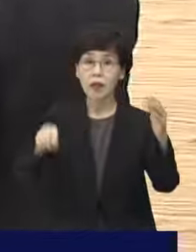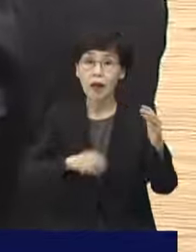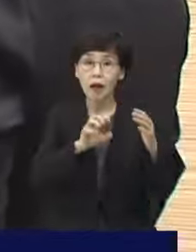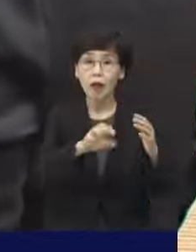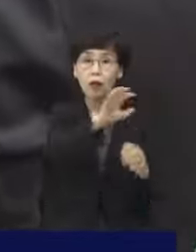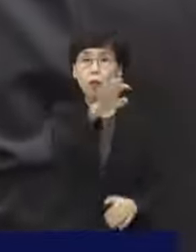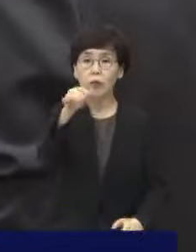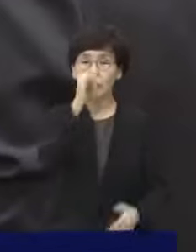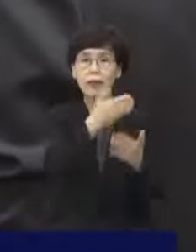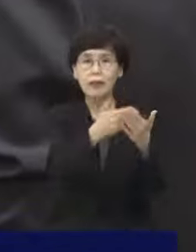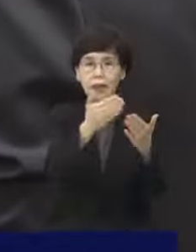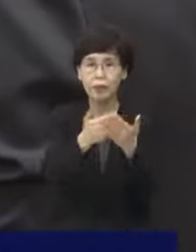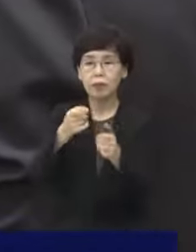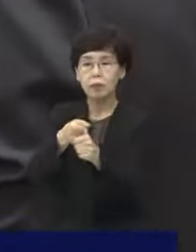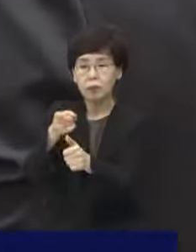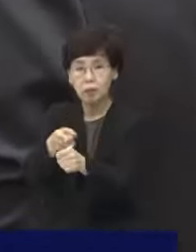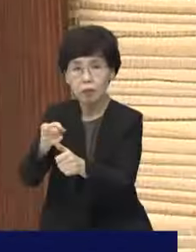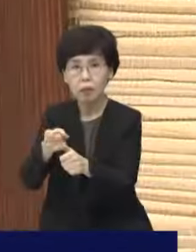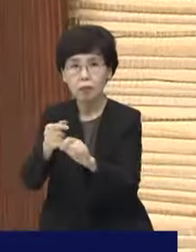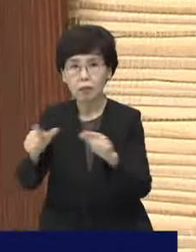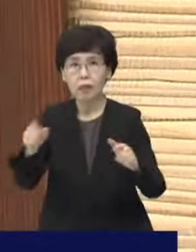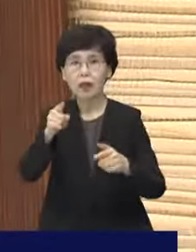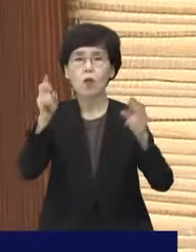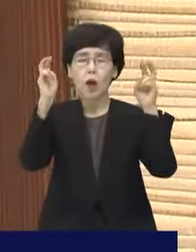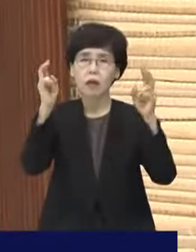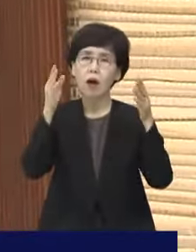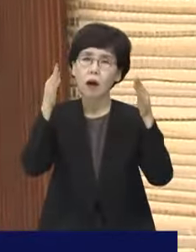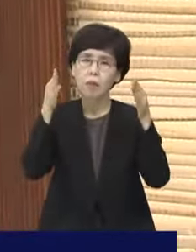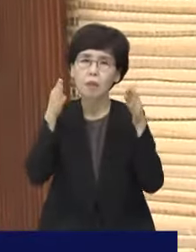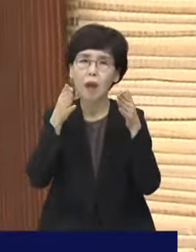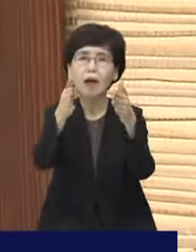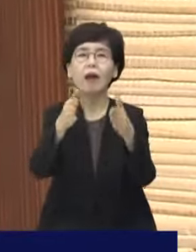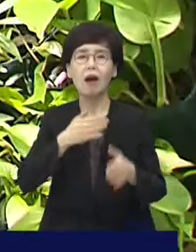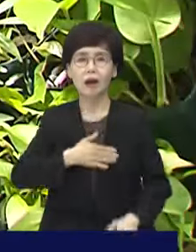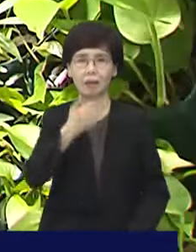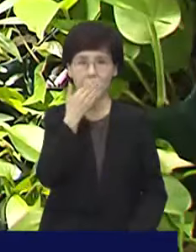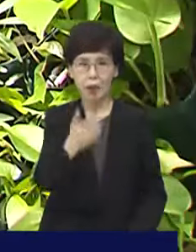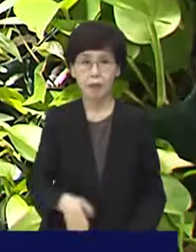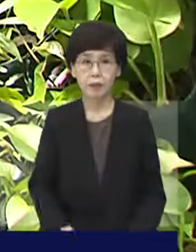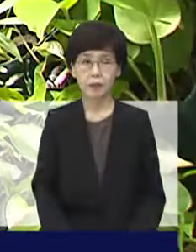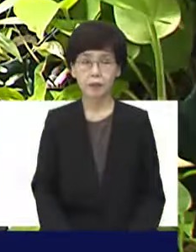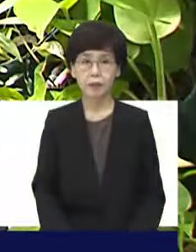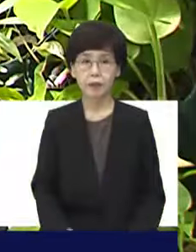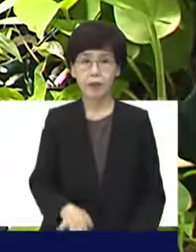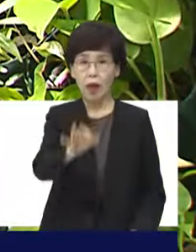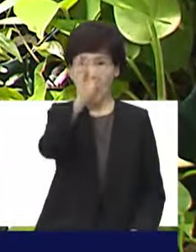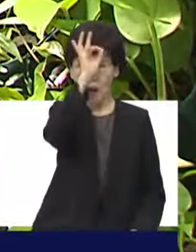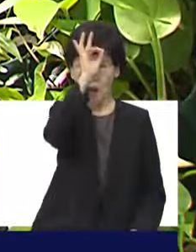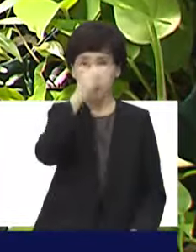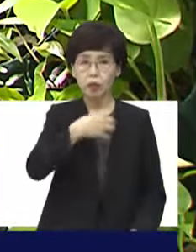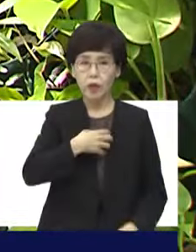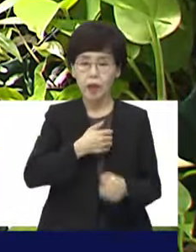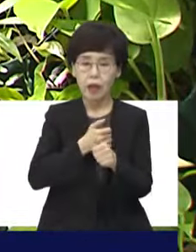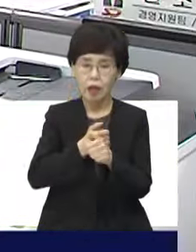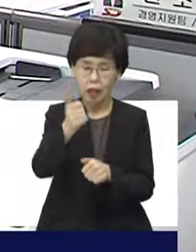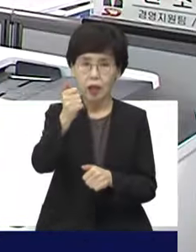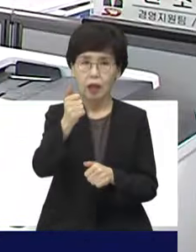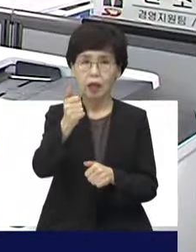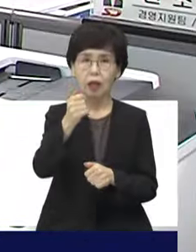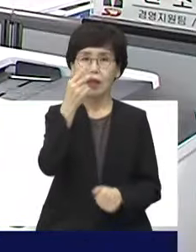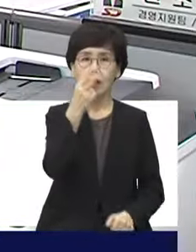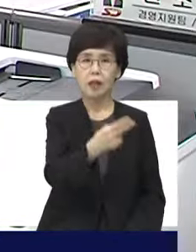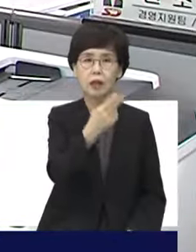전시된 회화와 조각 작품들은 이 회사의 방향성을 알려줍니다. IMF 외환위기 파고를 극복한